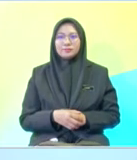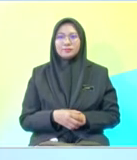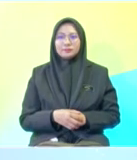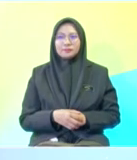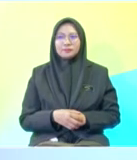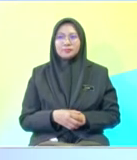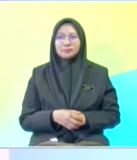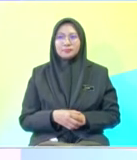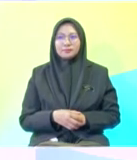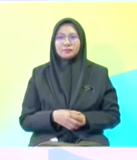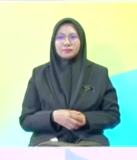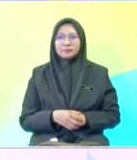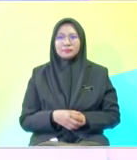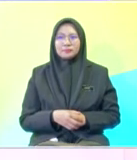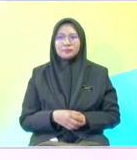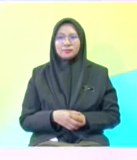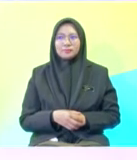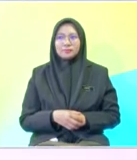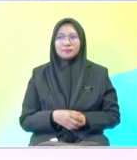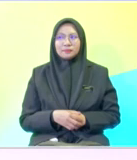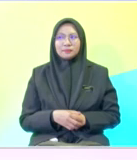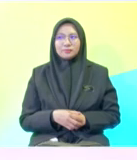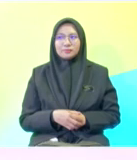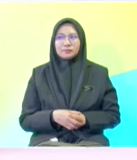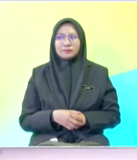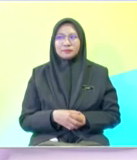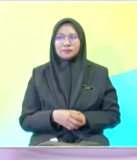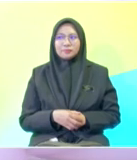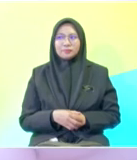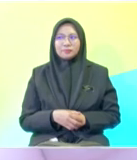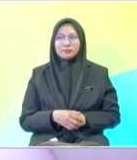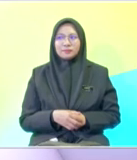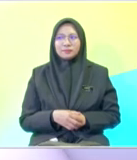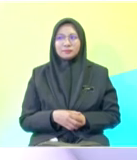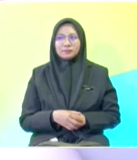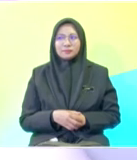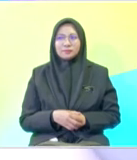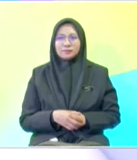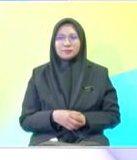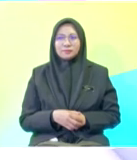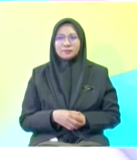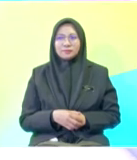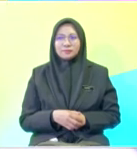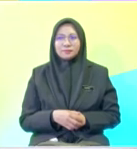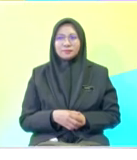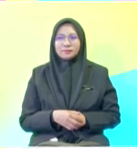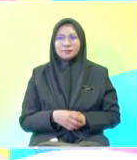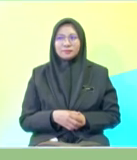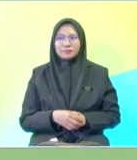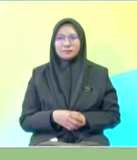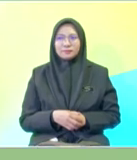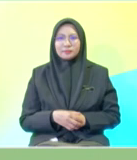mirrohim kok Masyaallah Oke dan sekali lagi contoh yang keempat yaitu